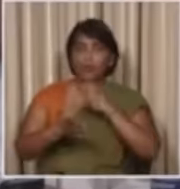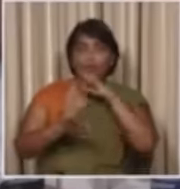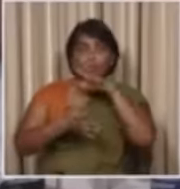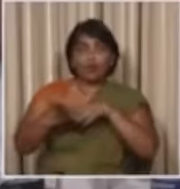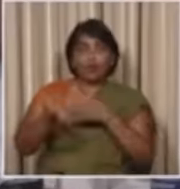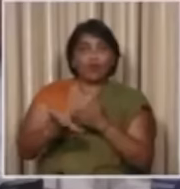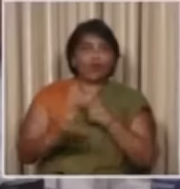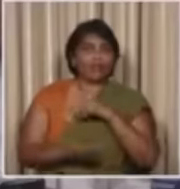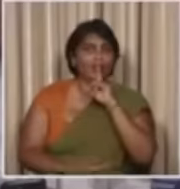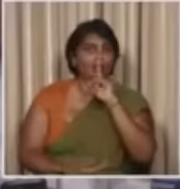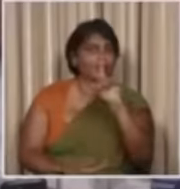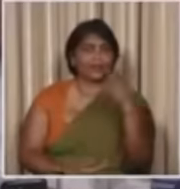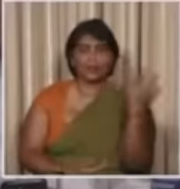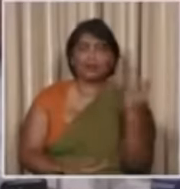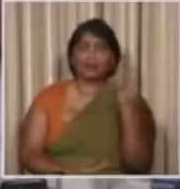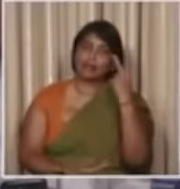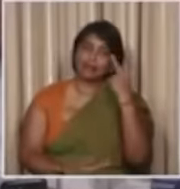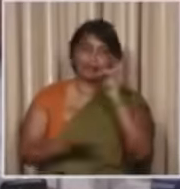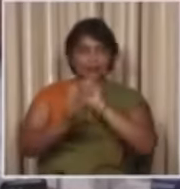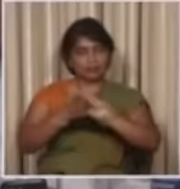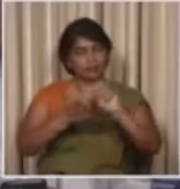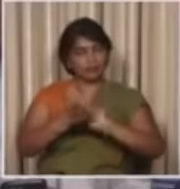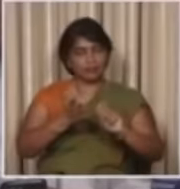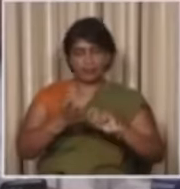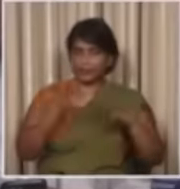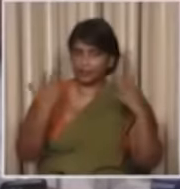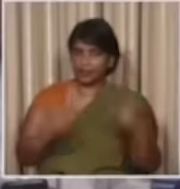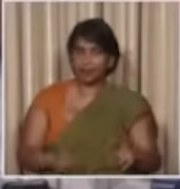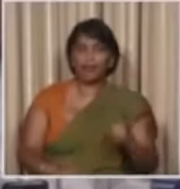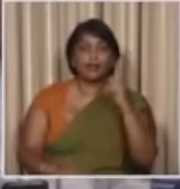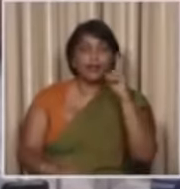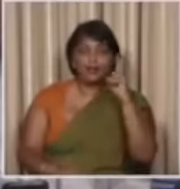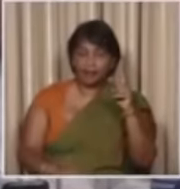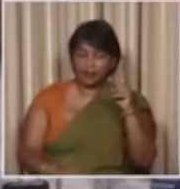කියලා කිව්වේ නෑ. මම කිව්වේ දෙන්නෙක් ලියලා තියෙනවා.